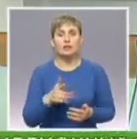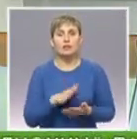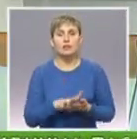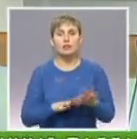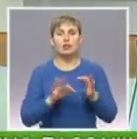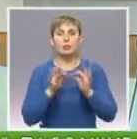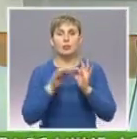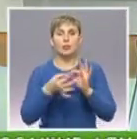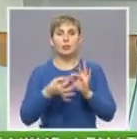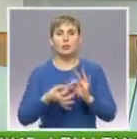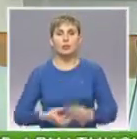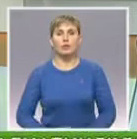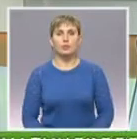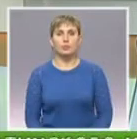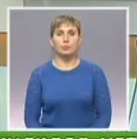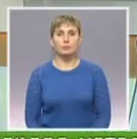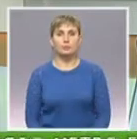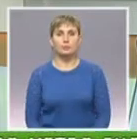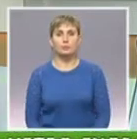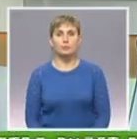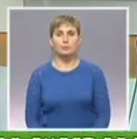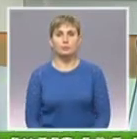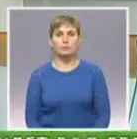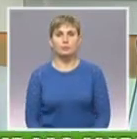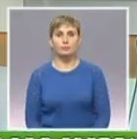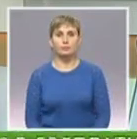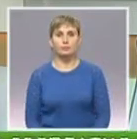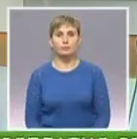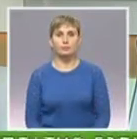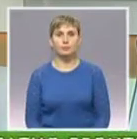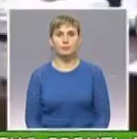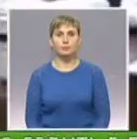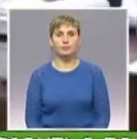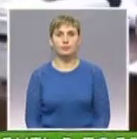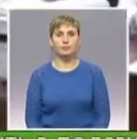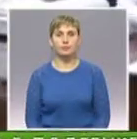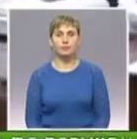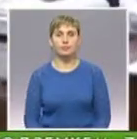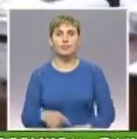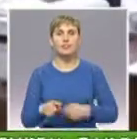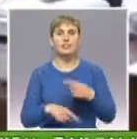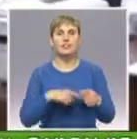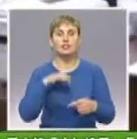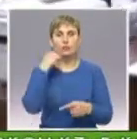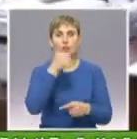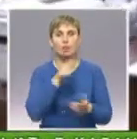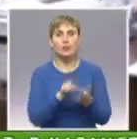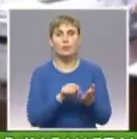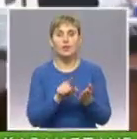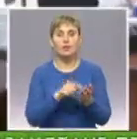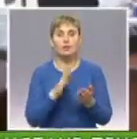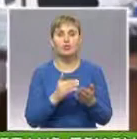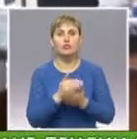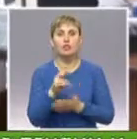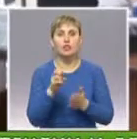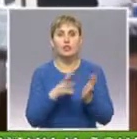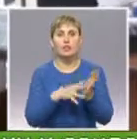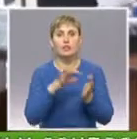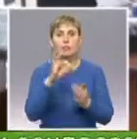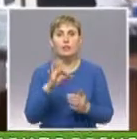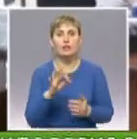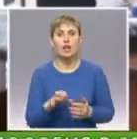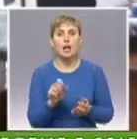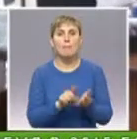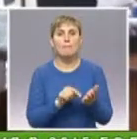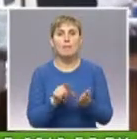Тему продолжит наш экономический обозреватель Амина Абдрахманова. Со следующего года пенсии станут выше на 9%,